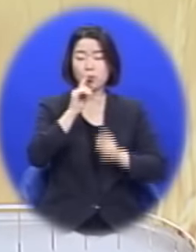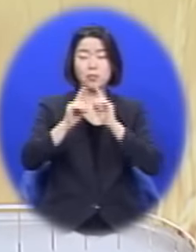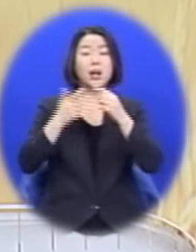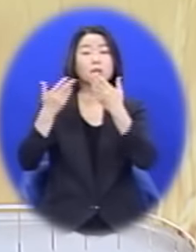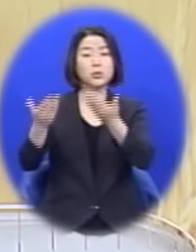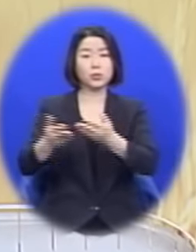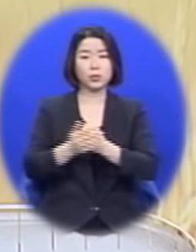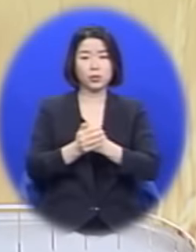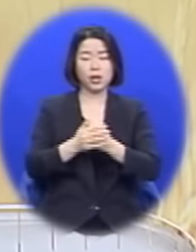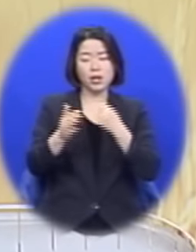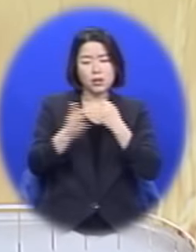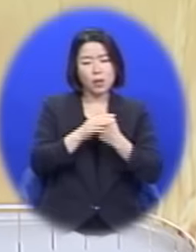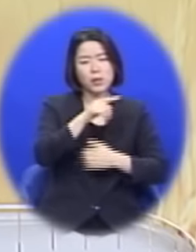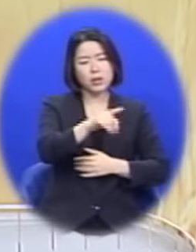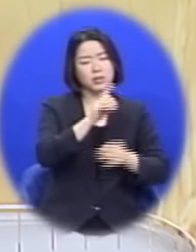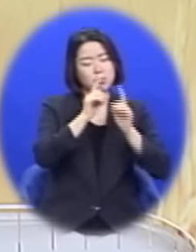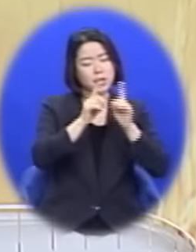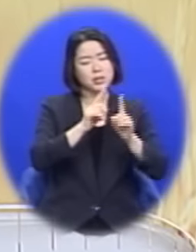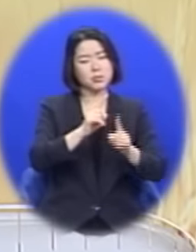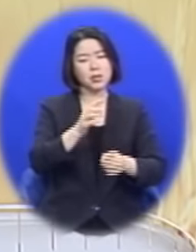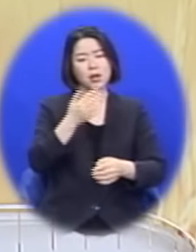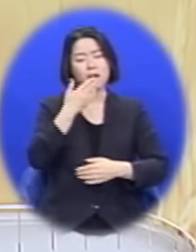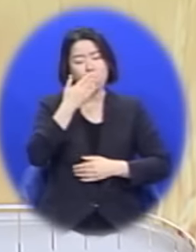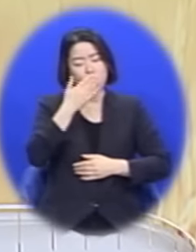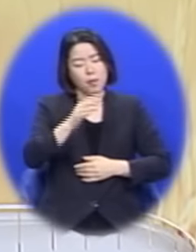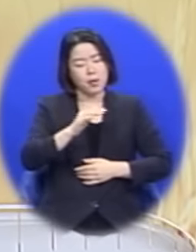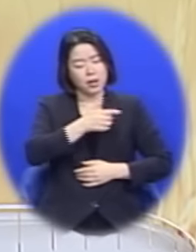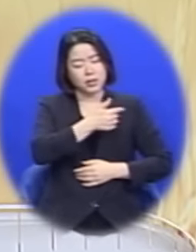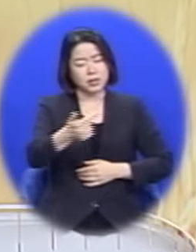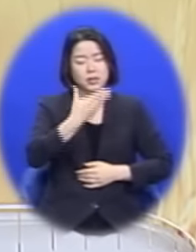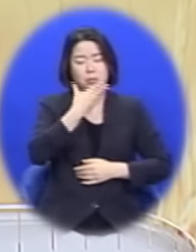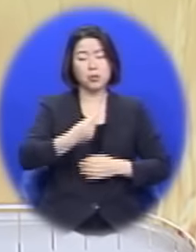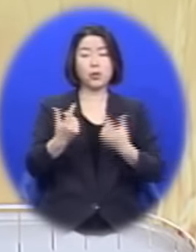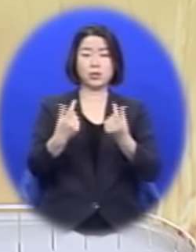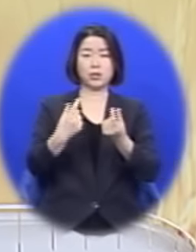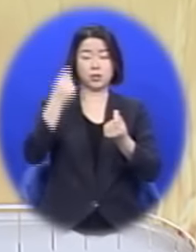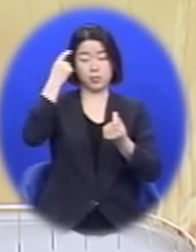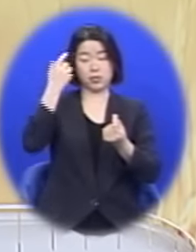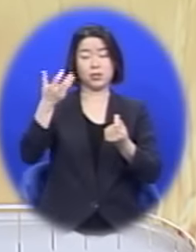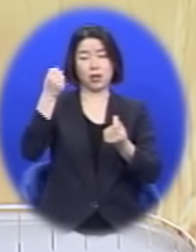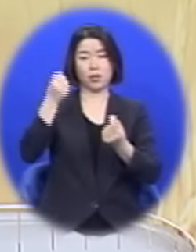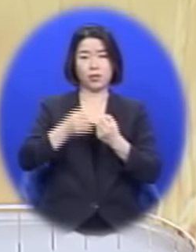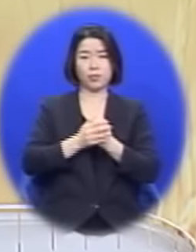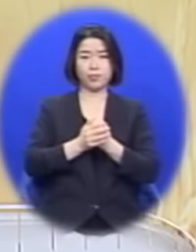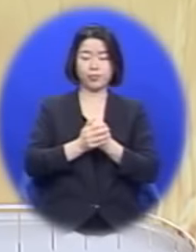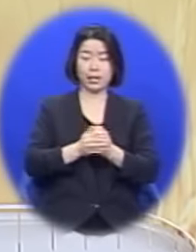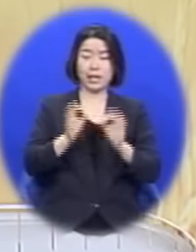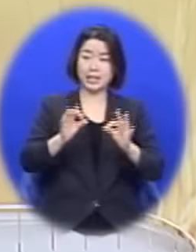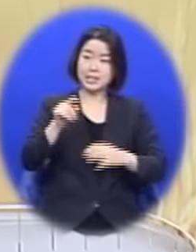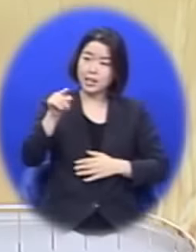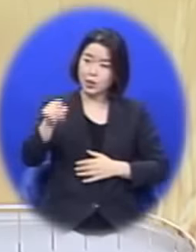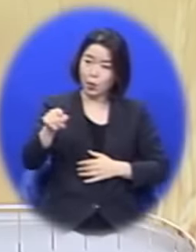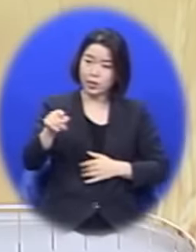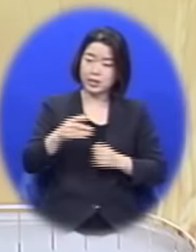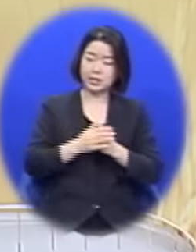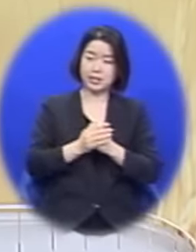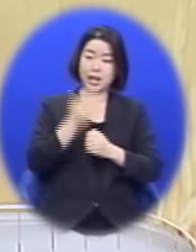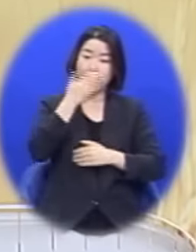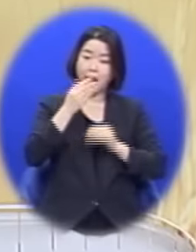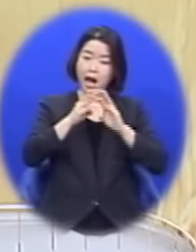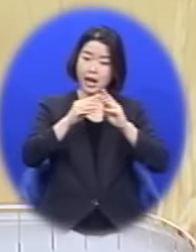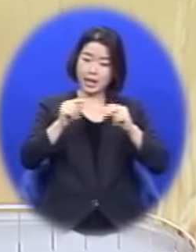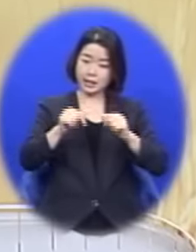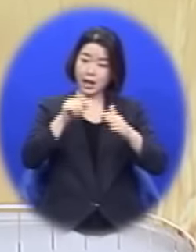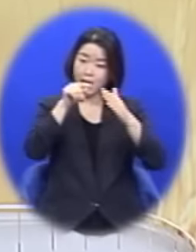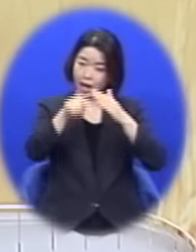수 없는 복이에요. 그리고 하나님이 이스라엘 백성들에게 이제 너희들이 가나안 땅에 들어가면 농사를 지어서